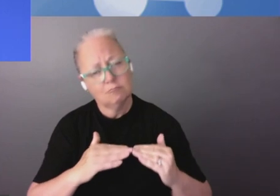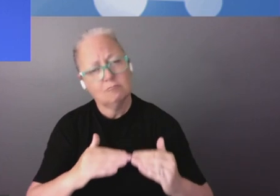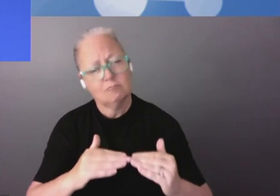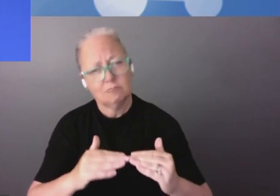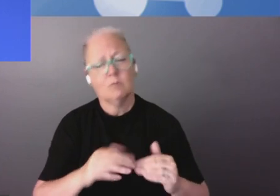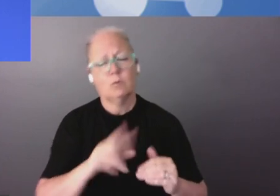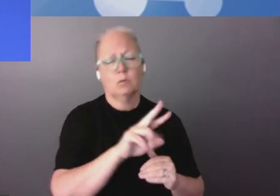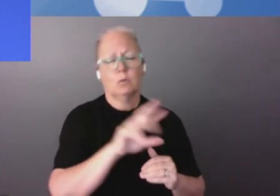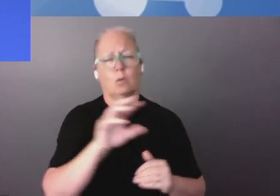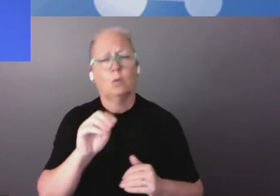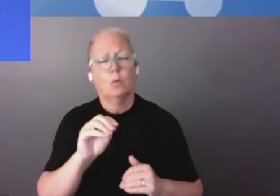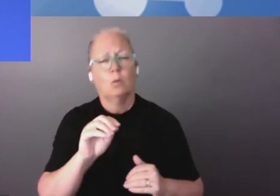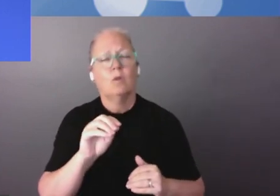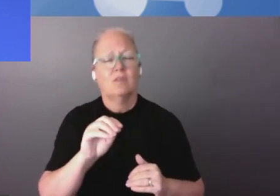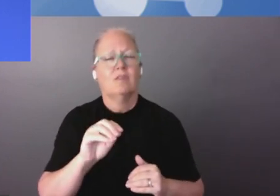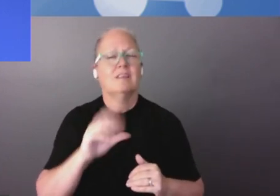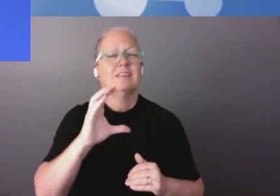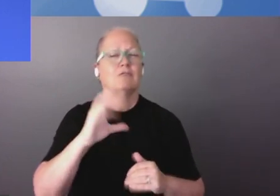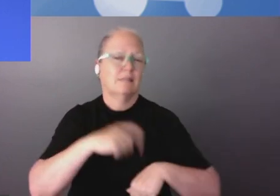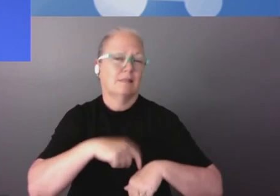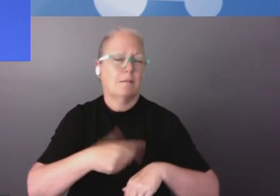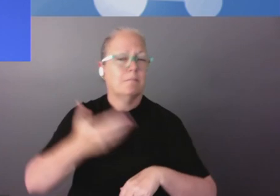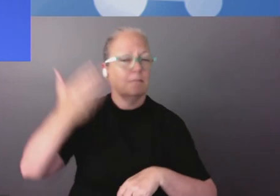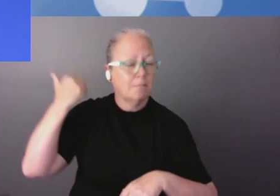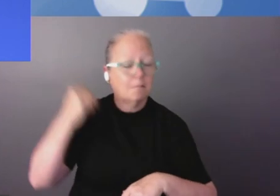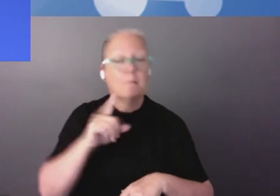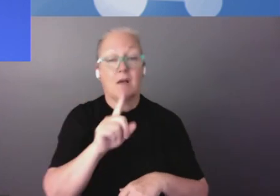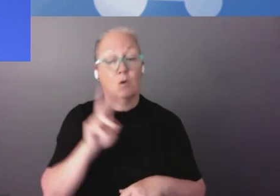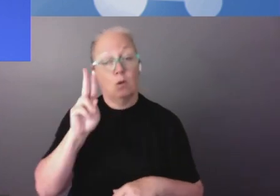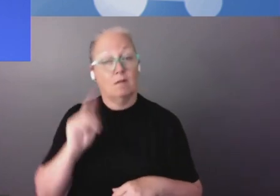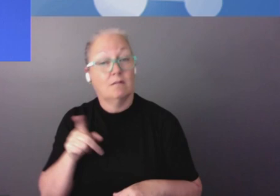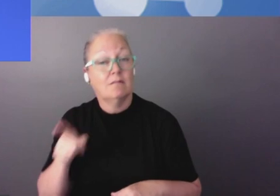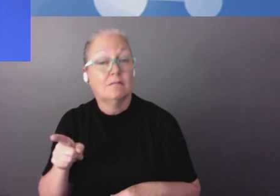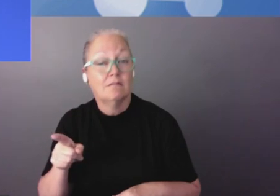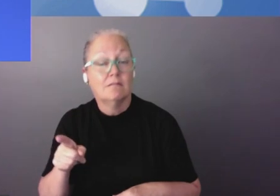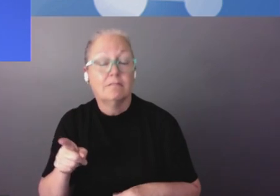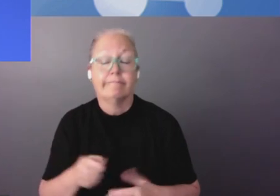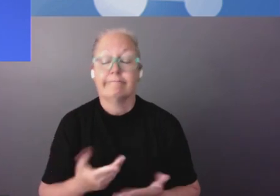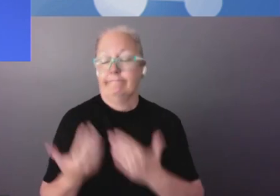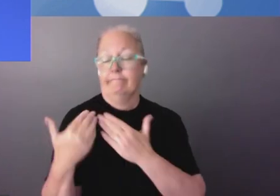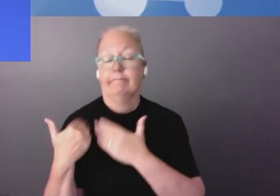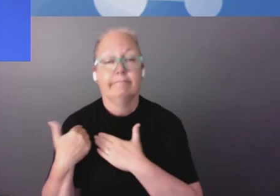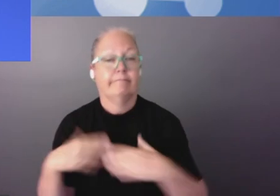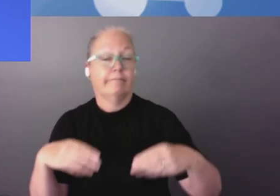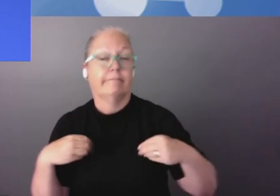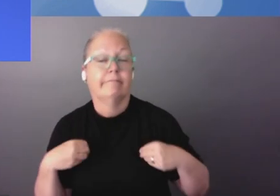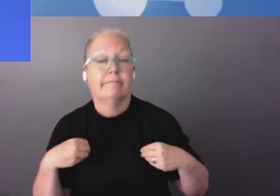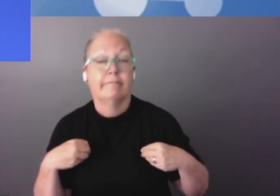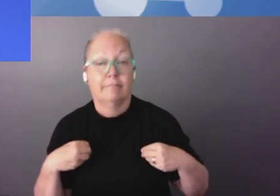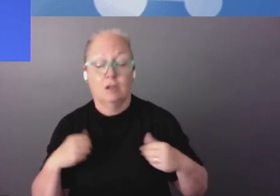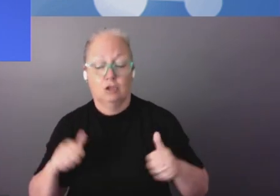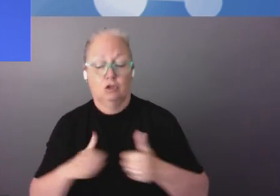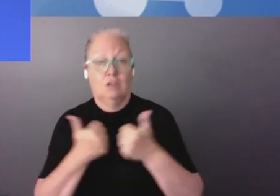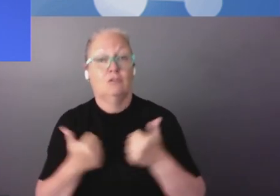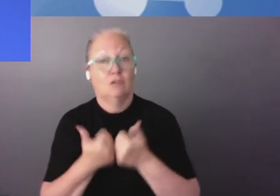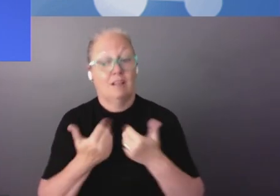podoła tym wyzwaniom XXI wieku. A jednym z nich, jednym z tych największych